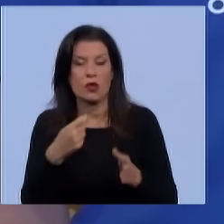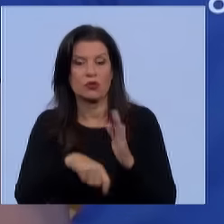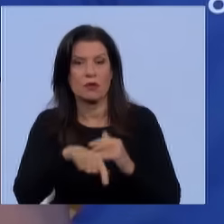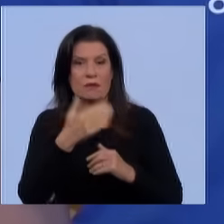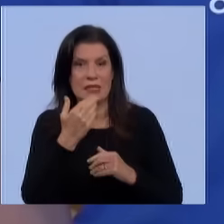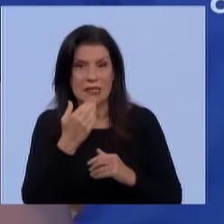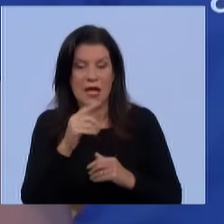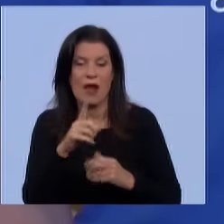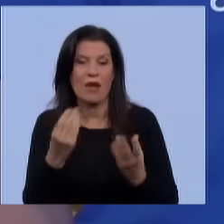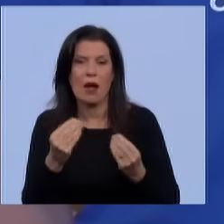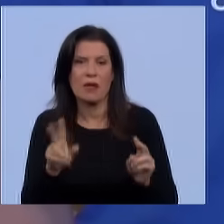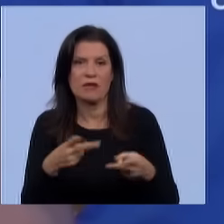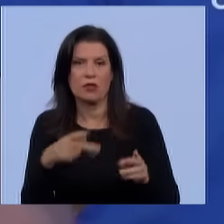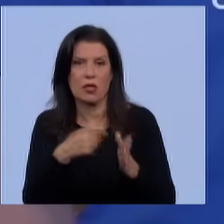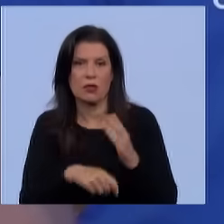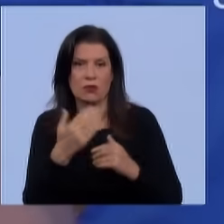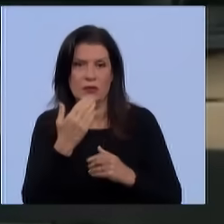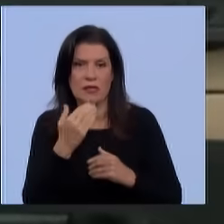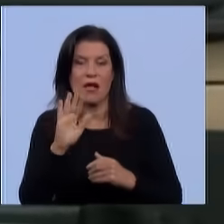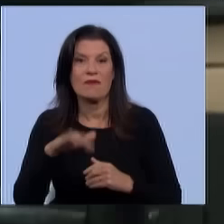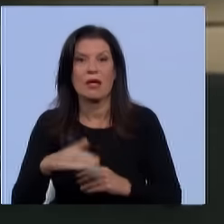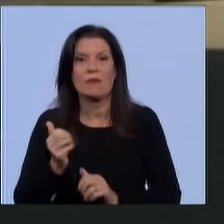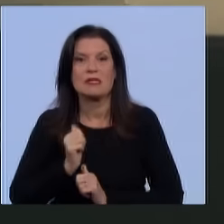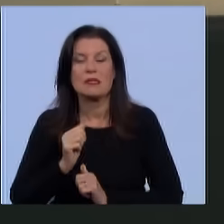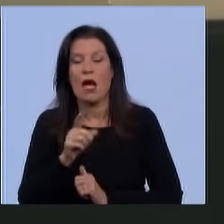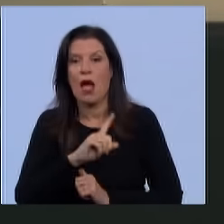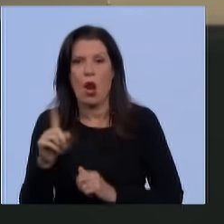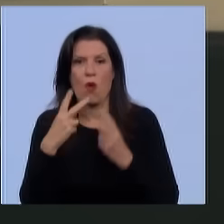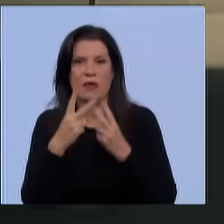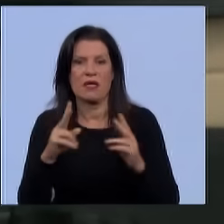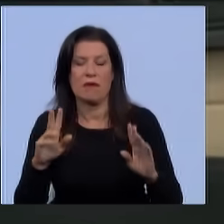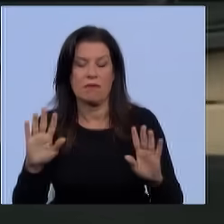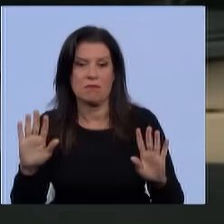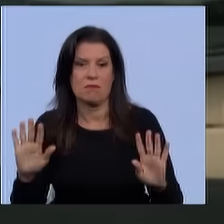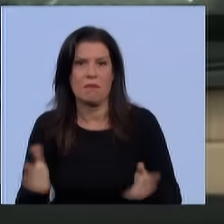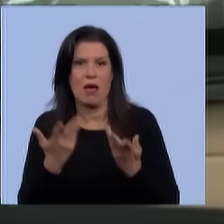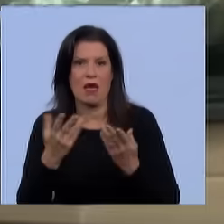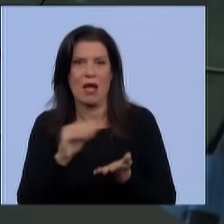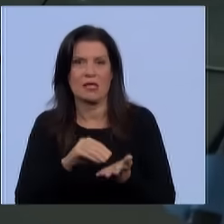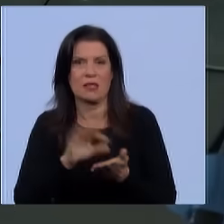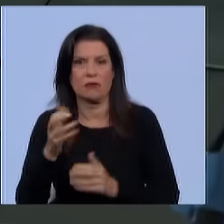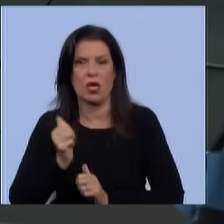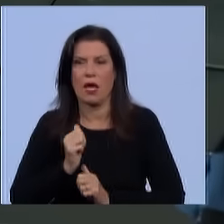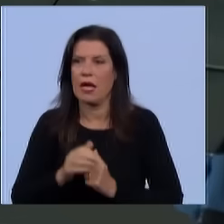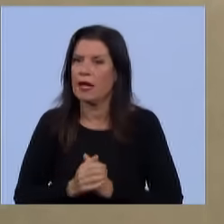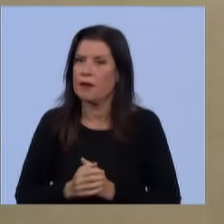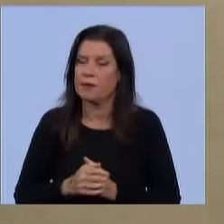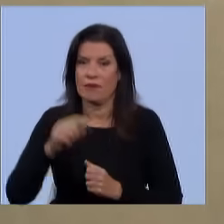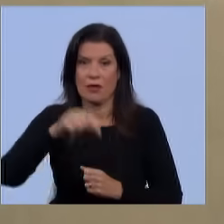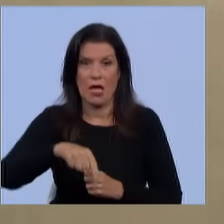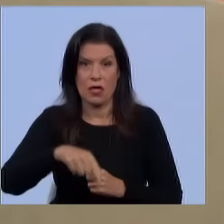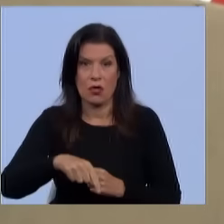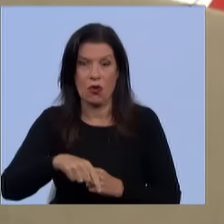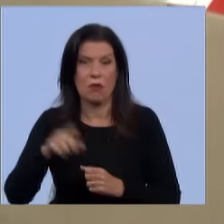לא מספיק מהר. צהל לא מגיב מספיק מהר לצרכים. לאן זה הולך? יעלום. היום שומעים התורמים שהוועדה